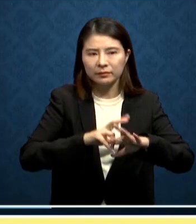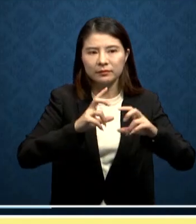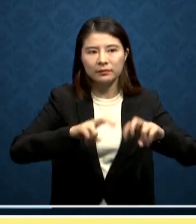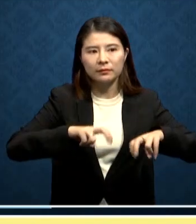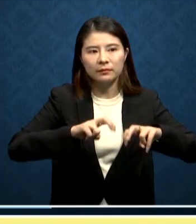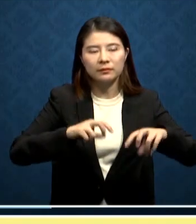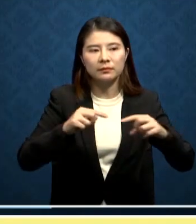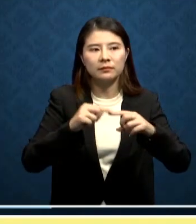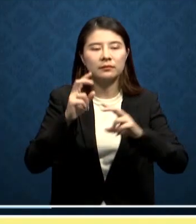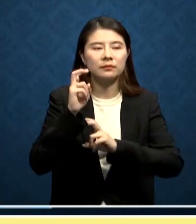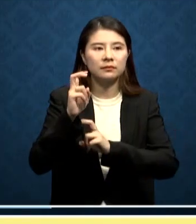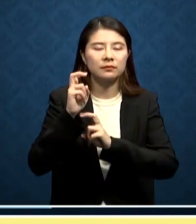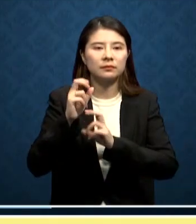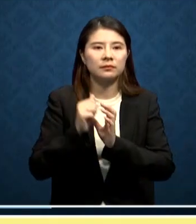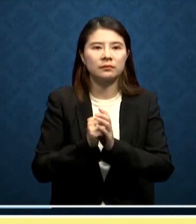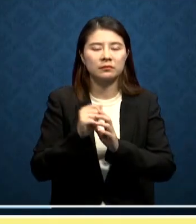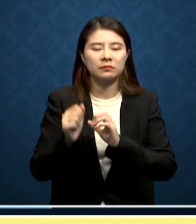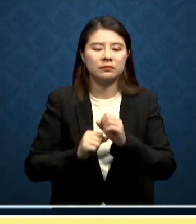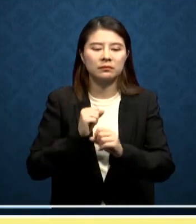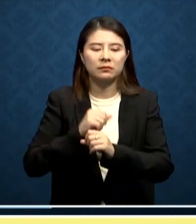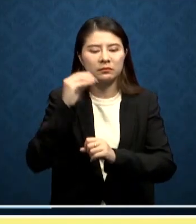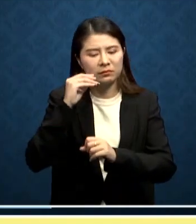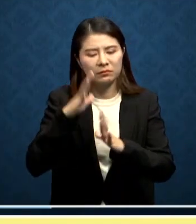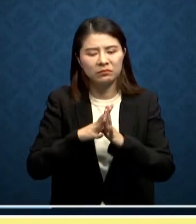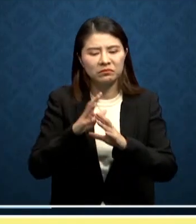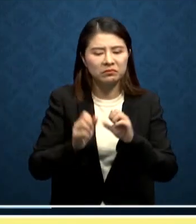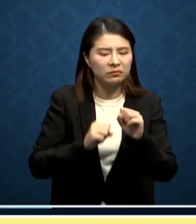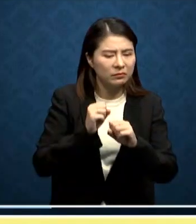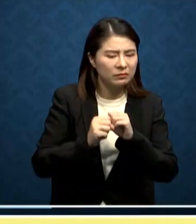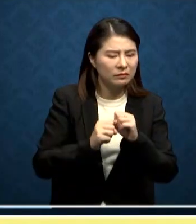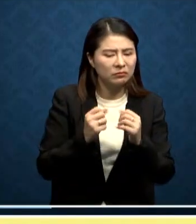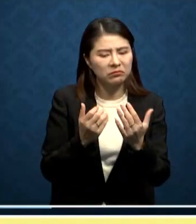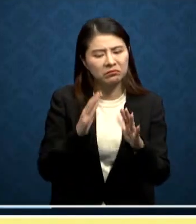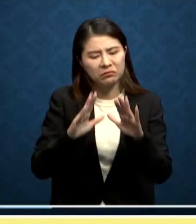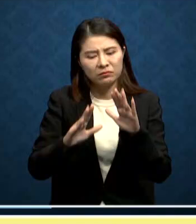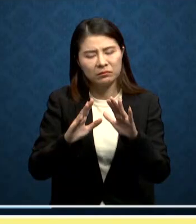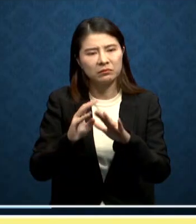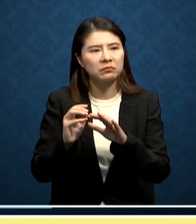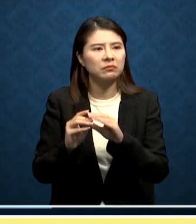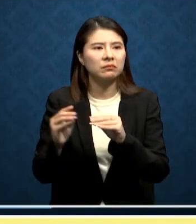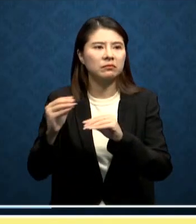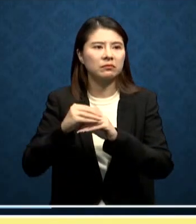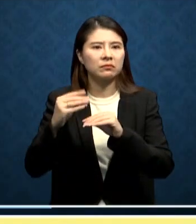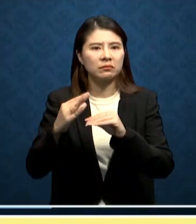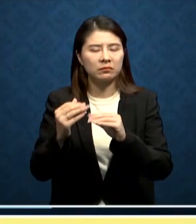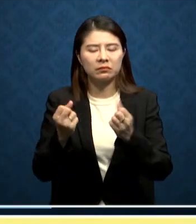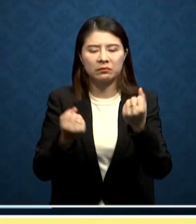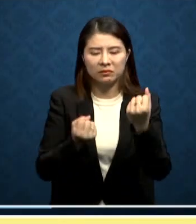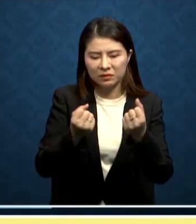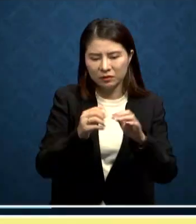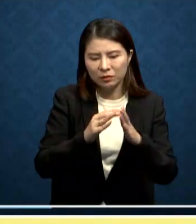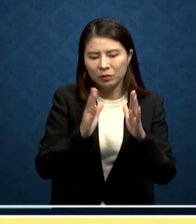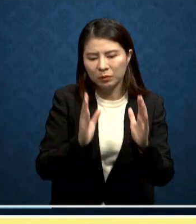ละปีเนี่ยไม่ได้ลดลงเลยมีแต่เพิ่มขึ้นท่านก็อาจจะบอกว่ารถมันเพิ่มขึ้นนะปริมาณรถเพิ่มขึ้น